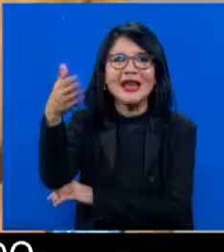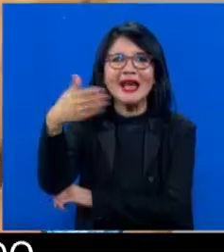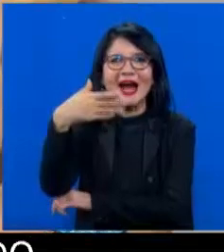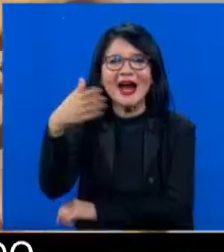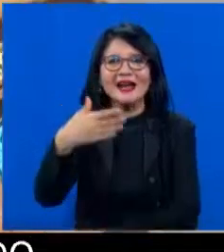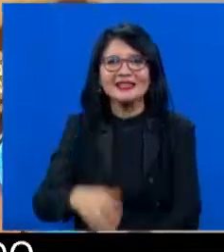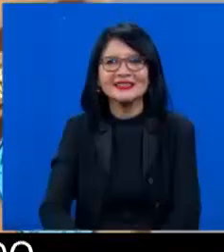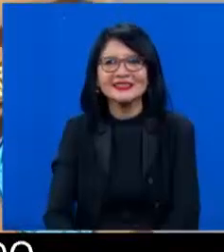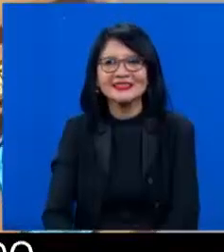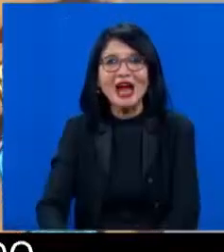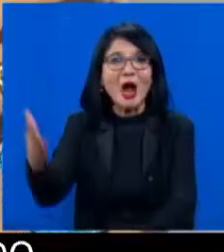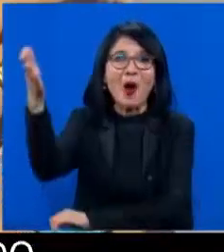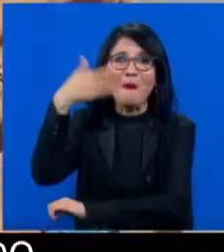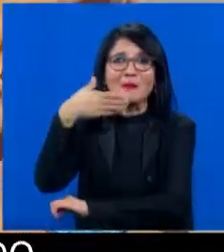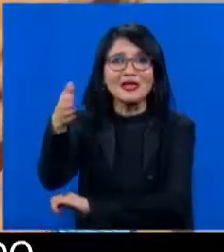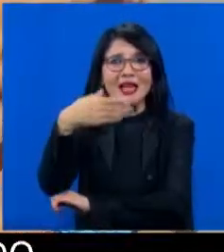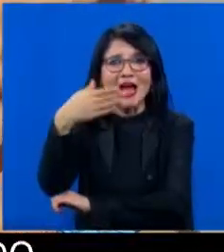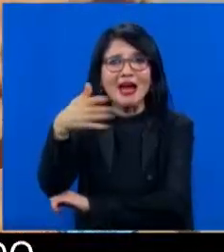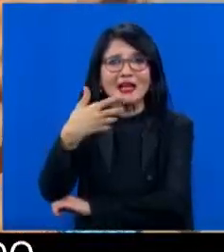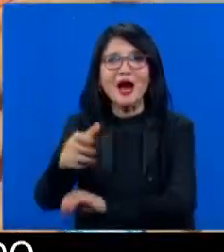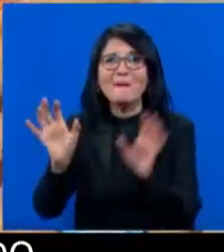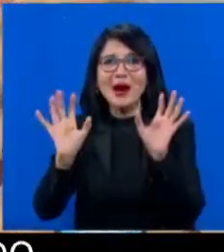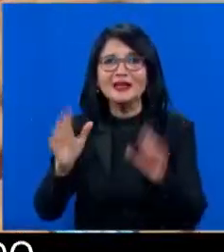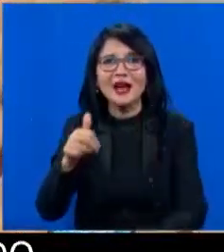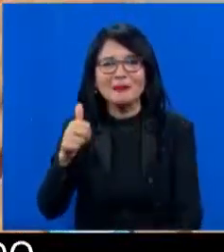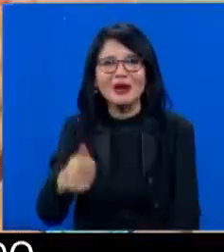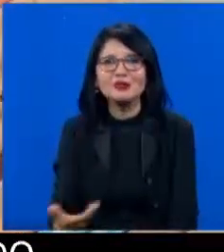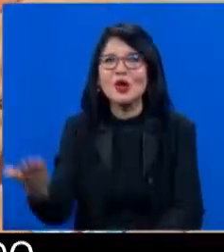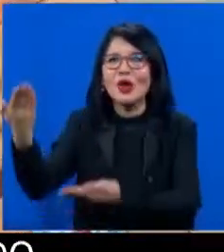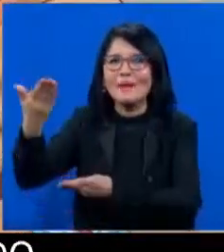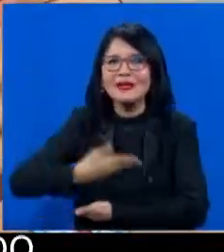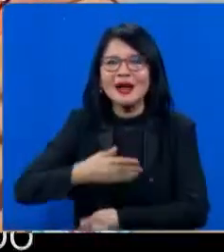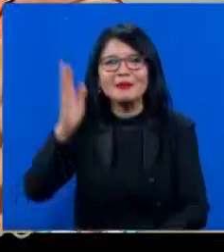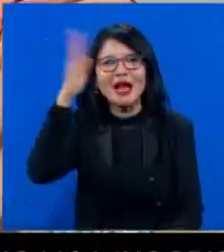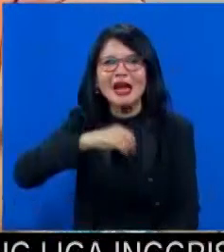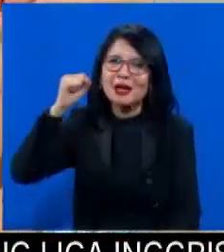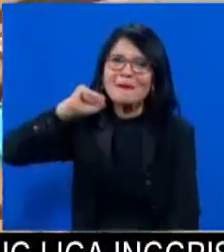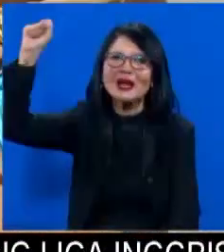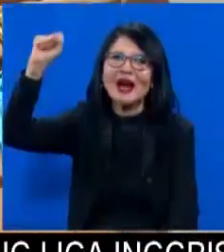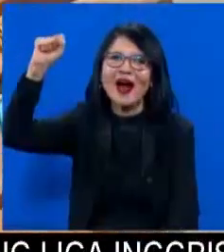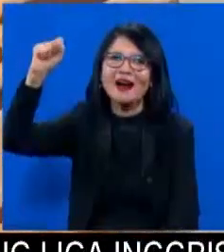Dia nanya-nanya bikin apa, ada bendera bandir banyak. Iya, ini mau menyambut hari kemerdekaan. Jadi